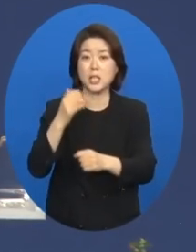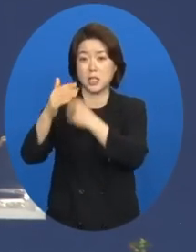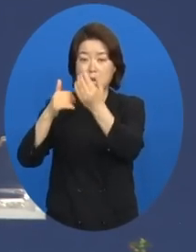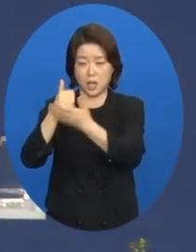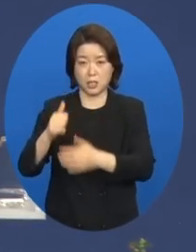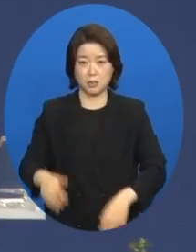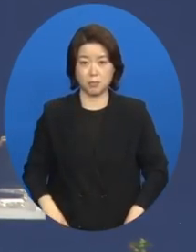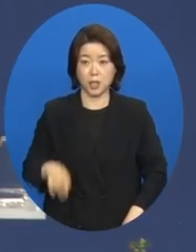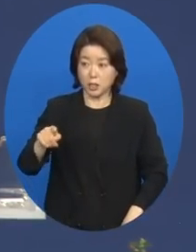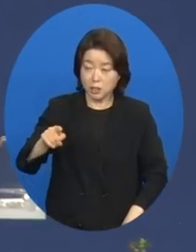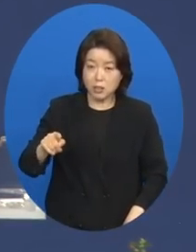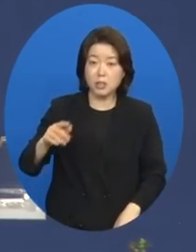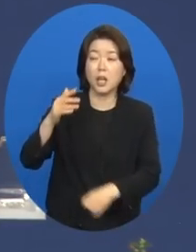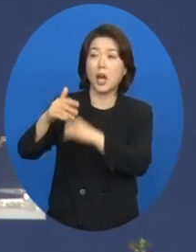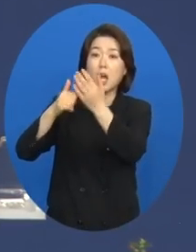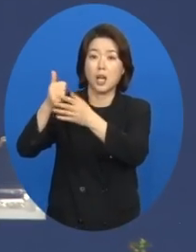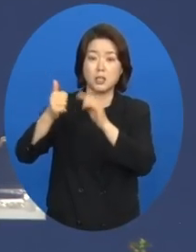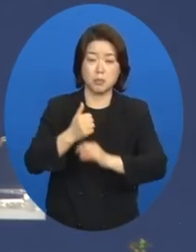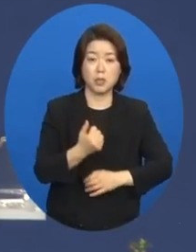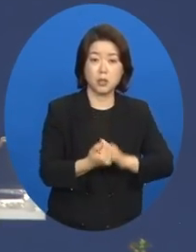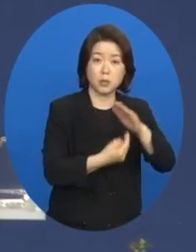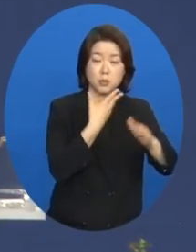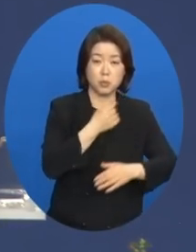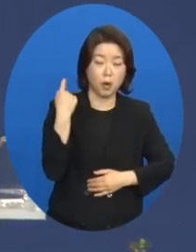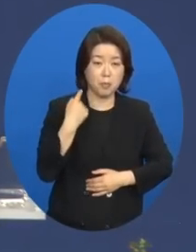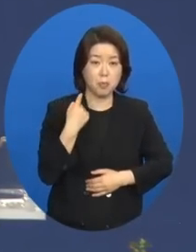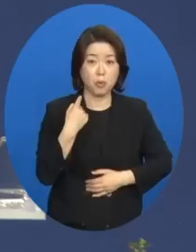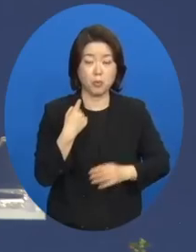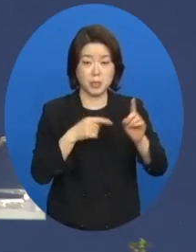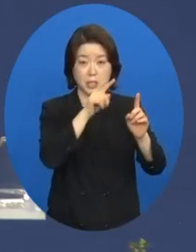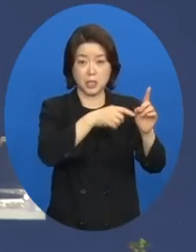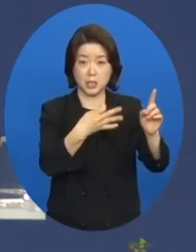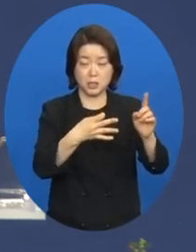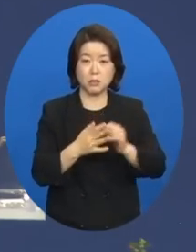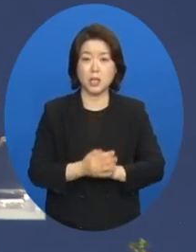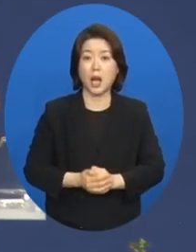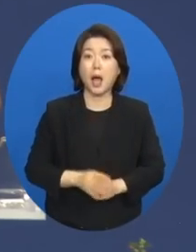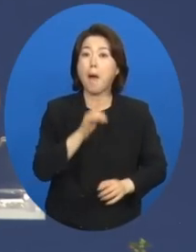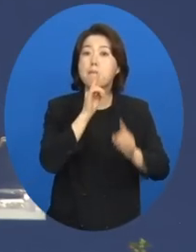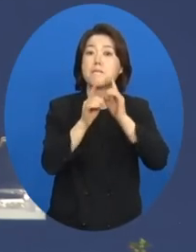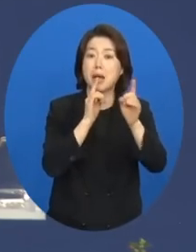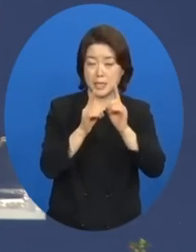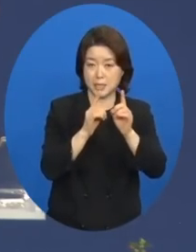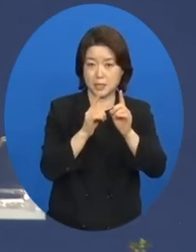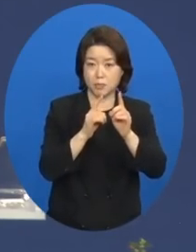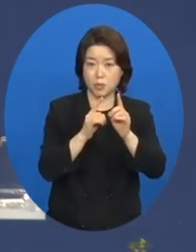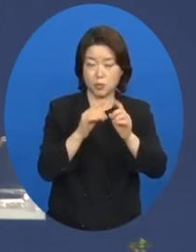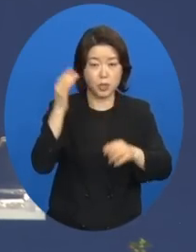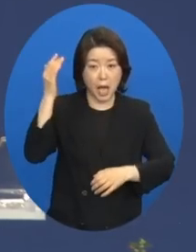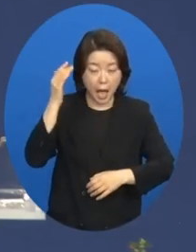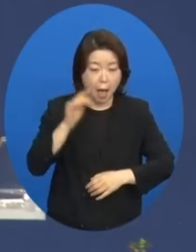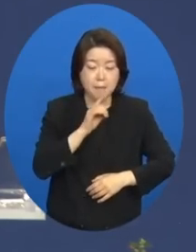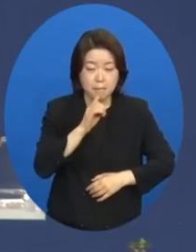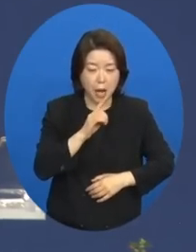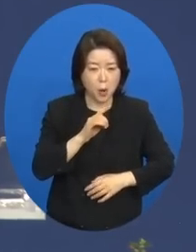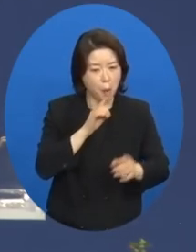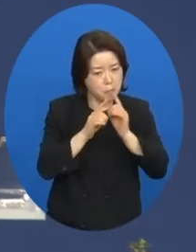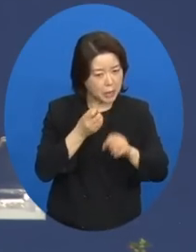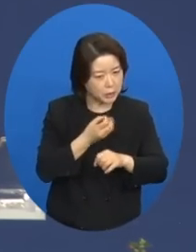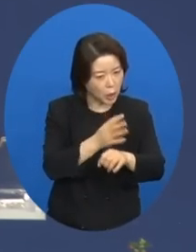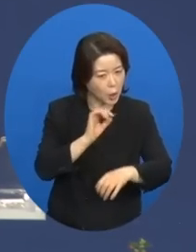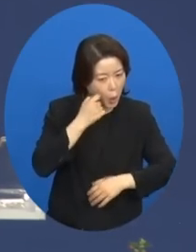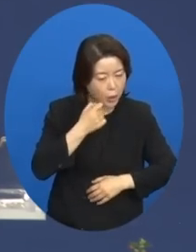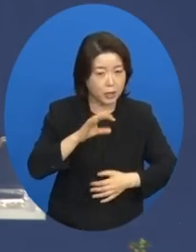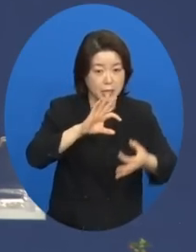그런데 그분이 요한복음 1장 14절에 그 말씀 로고스라고 우리말로 말씀이라고 하면 정확한 전달이 어려운데